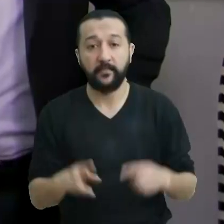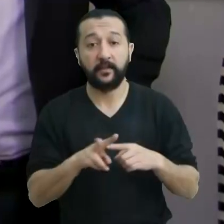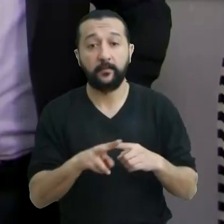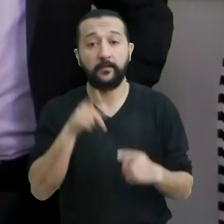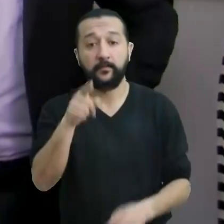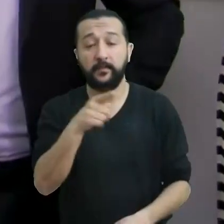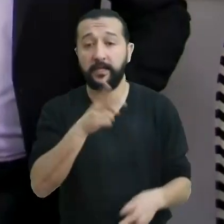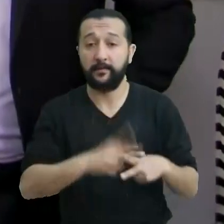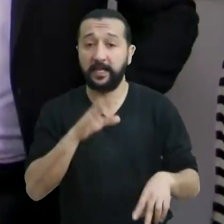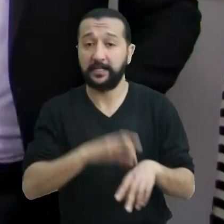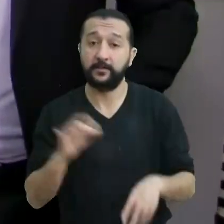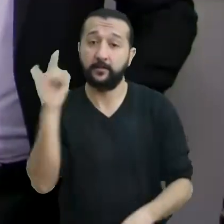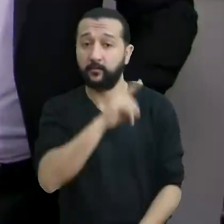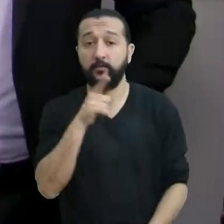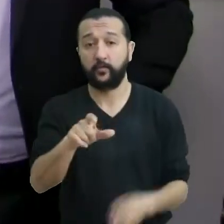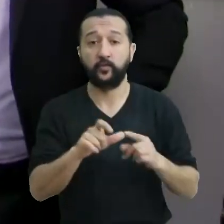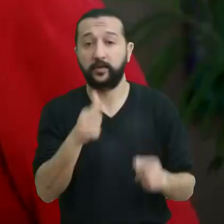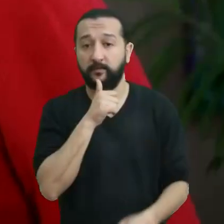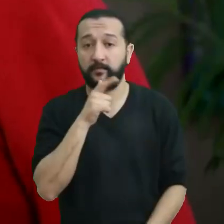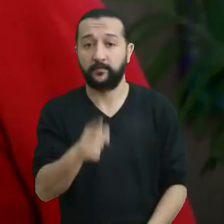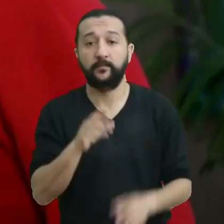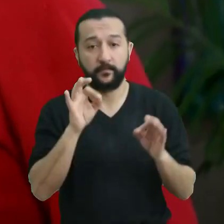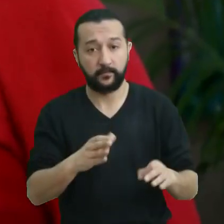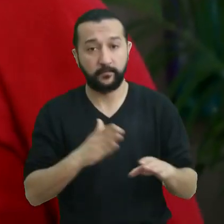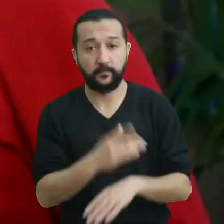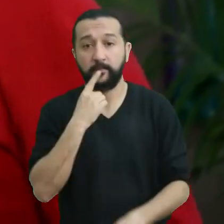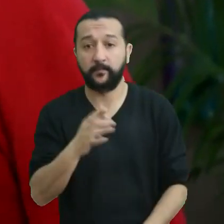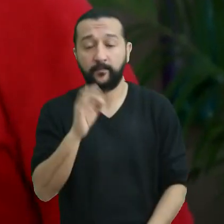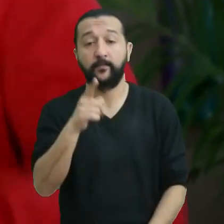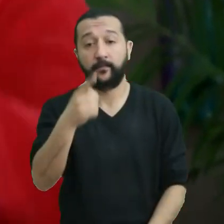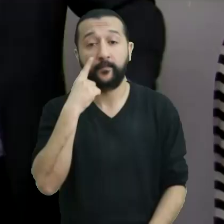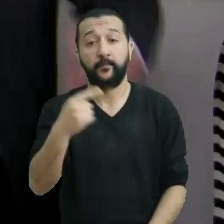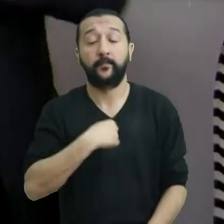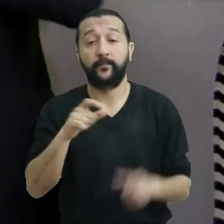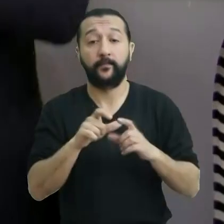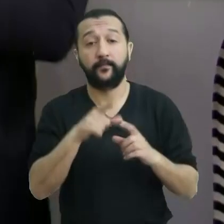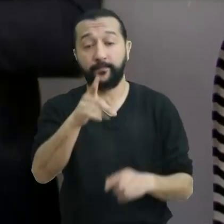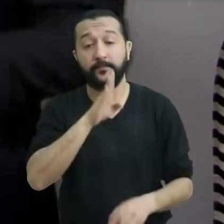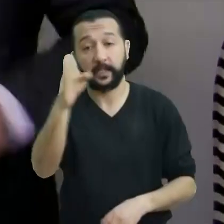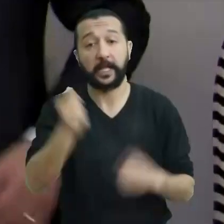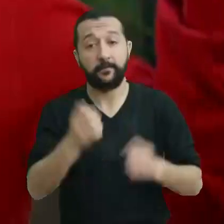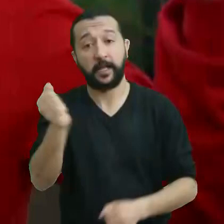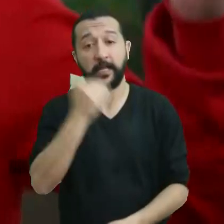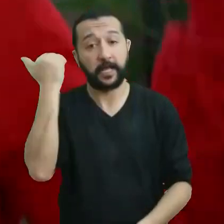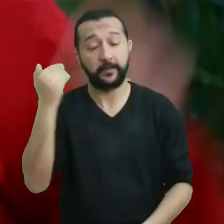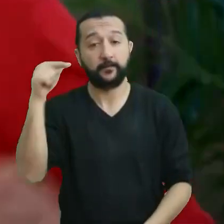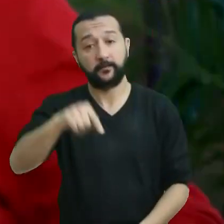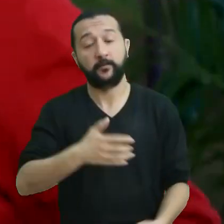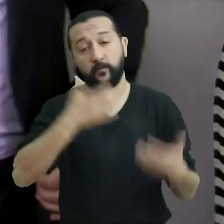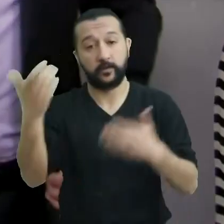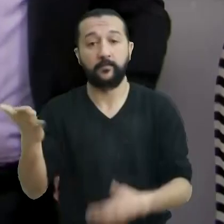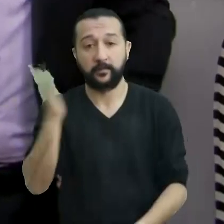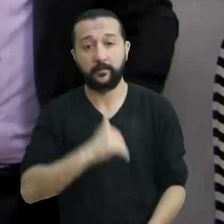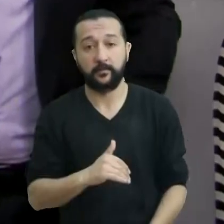Kemal'im, hemen hastaneye götürelim Şükrü Efendi'yi. He, doğru söylüyorsun. Şişt, baba, sen git arabayı hemen arka tarafa getir de götürelim,